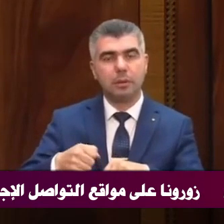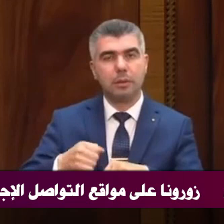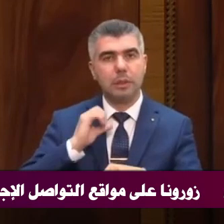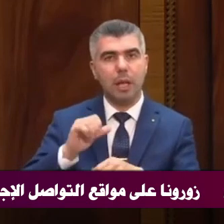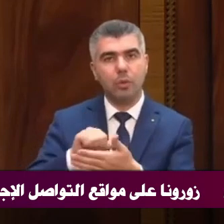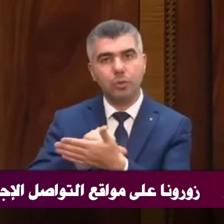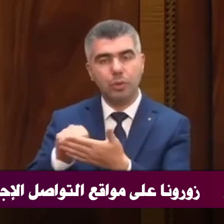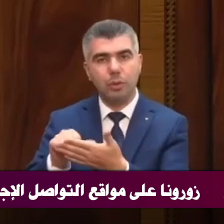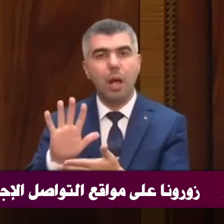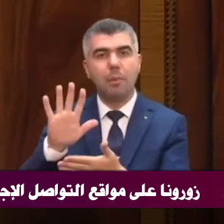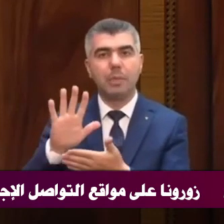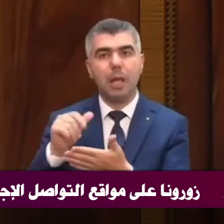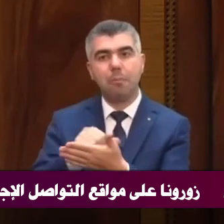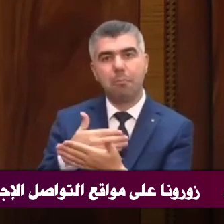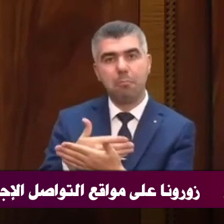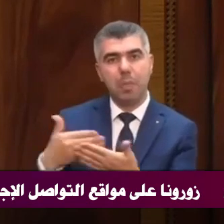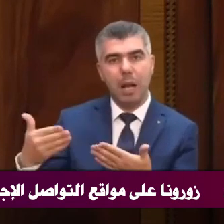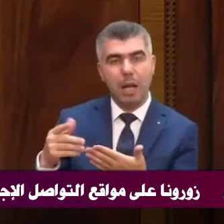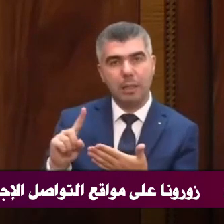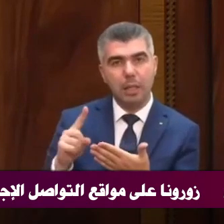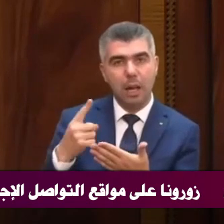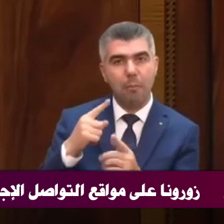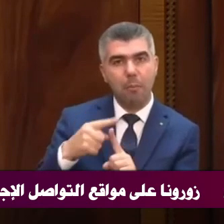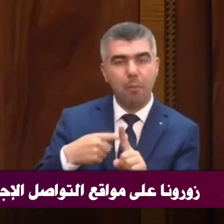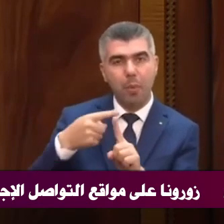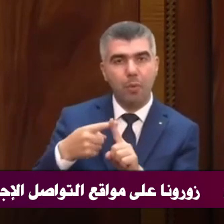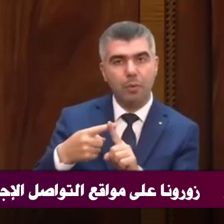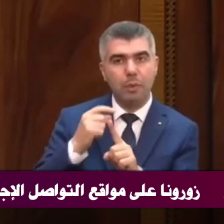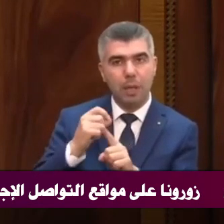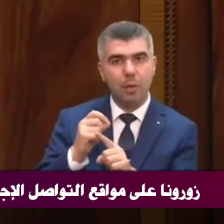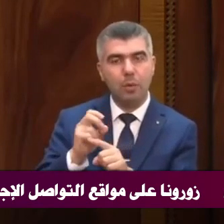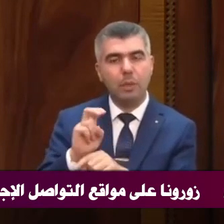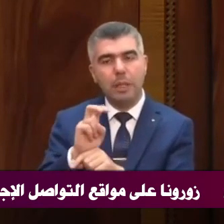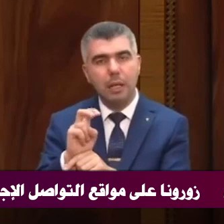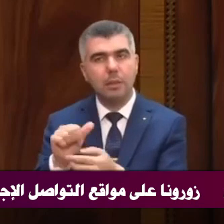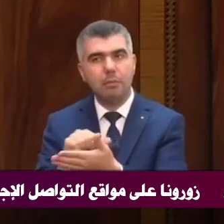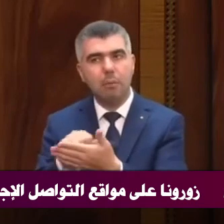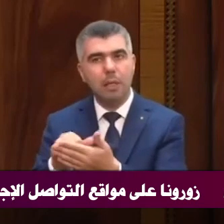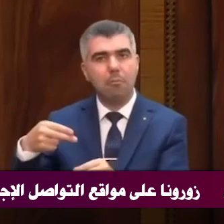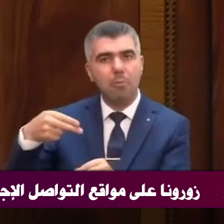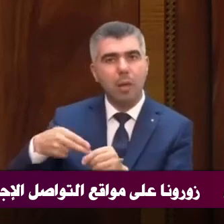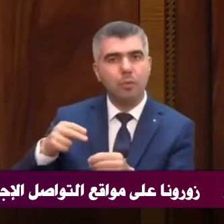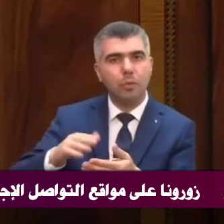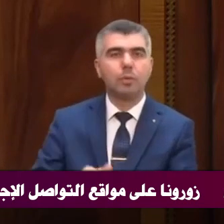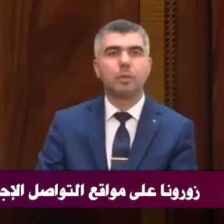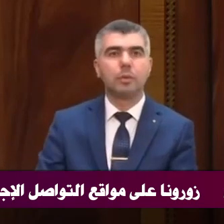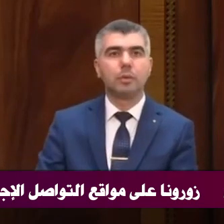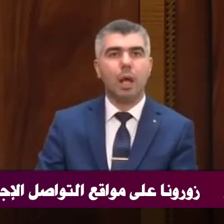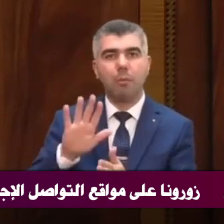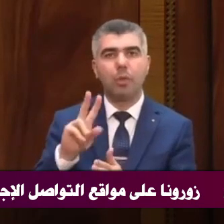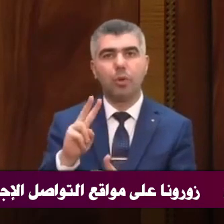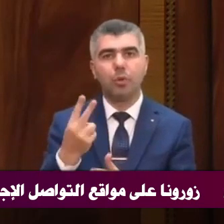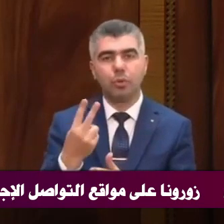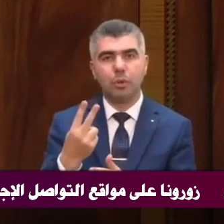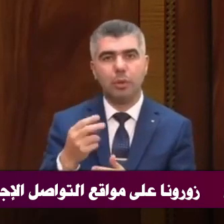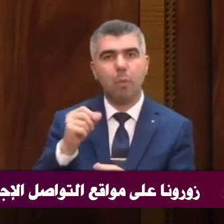وفيها 5 مليار استثنائية لقطاع النقل، وفيها 25 مرتبطة